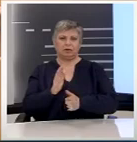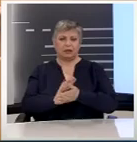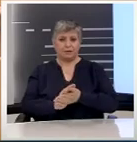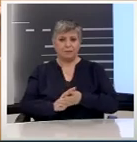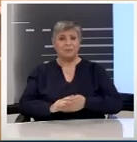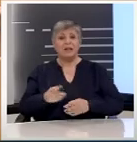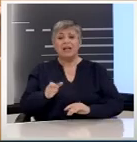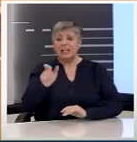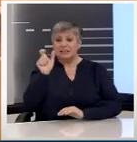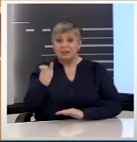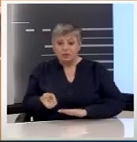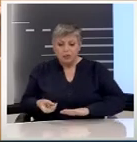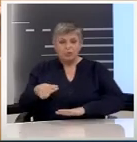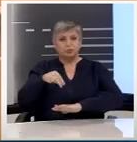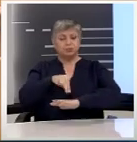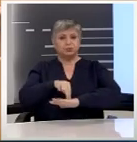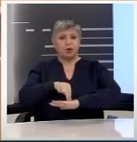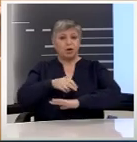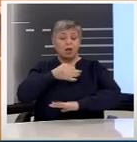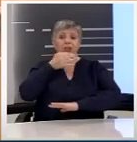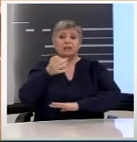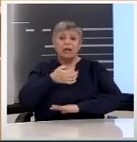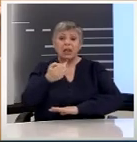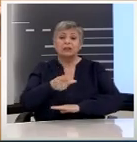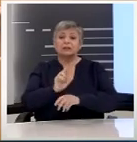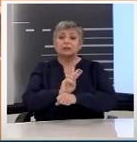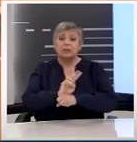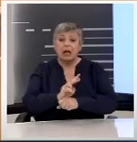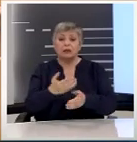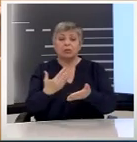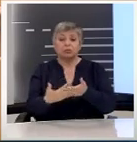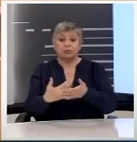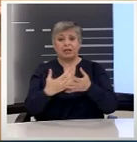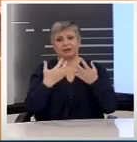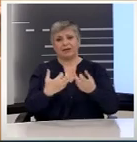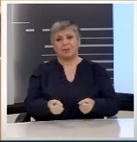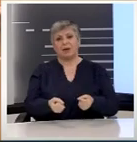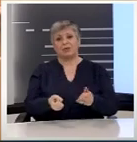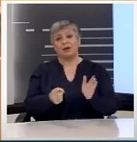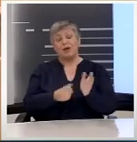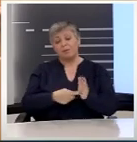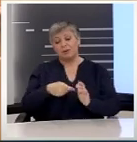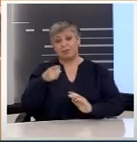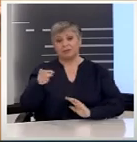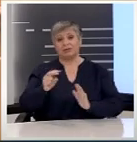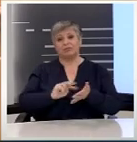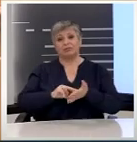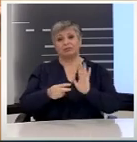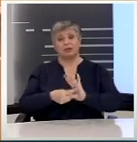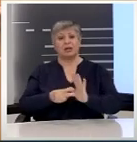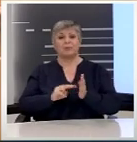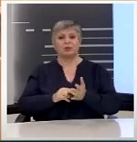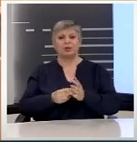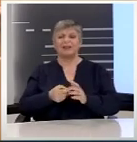και επικαλούμαστε τέτοιου τύπου έγγραφα, σας παρακαλώ να είμαστε περισσότερο προσεκτικοί. Το ξέρω ότι